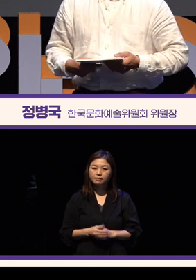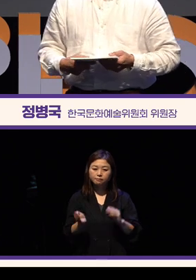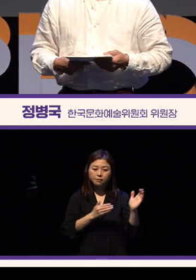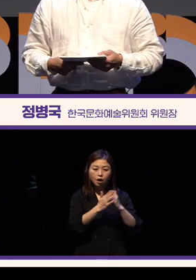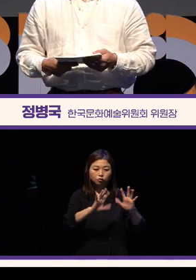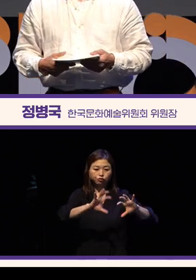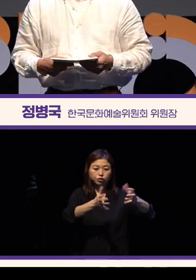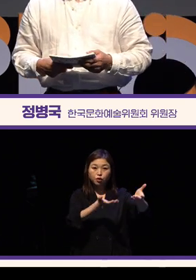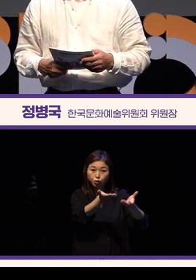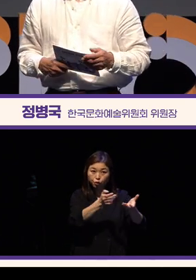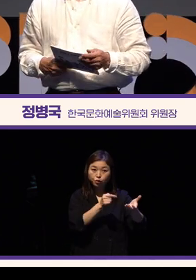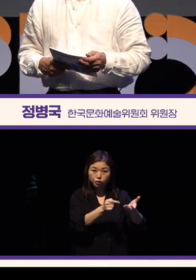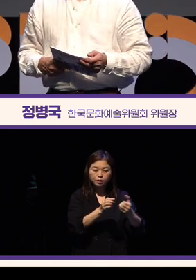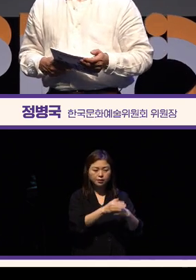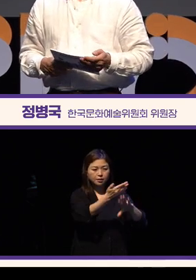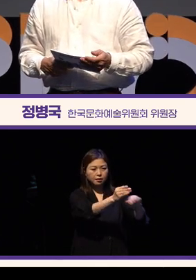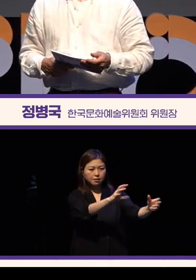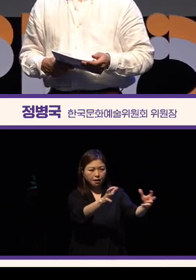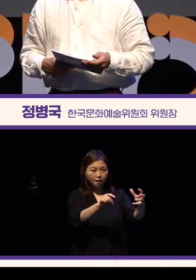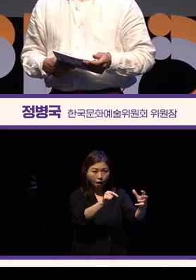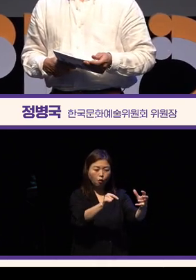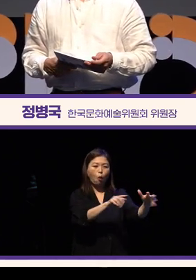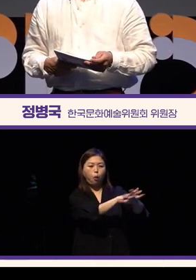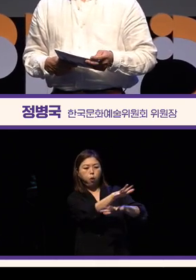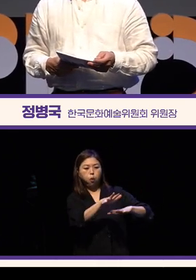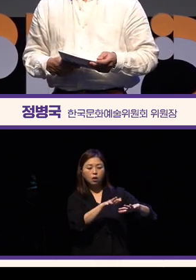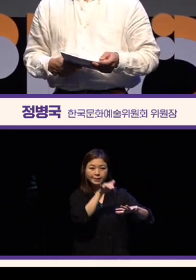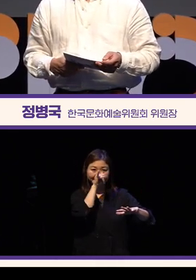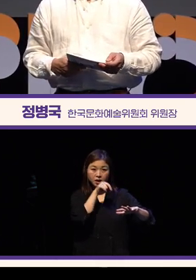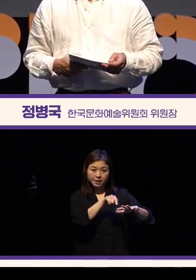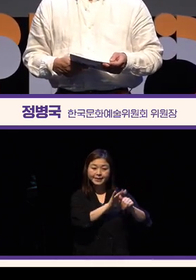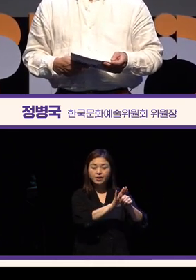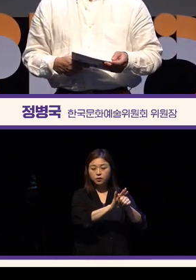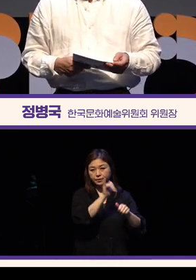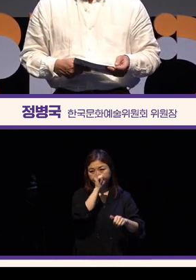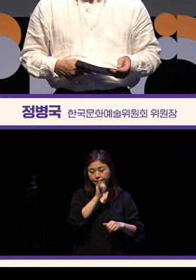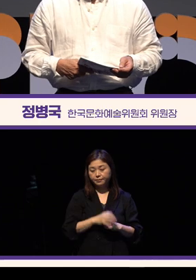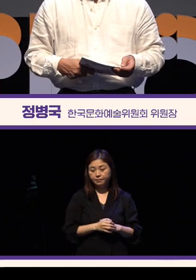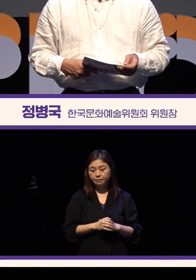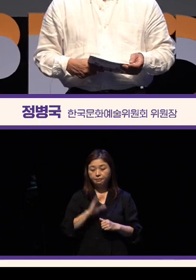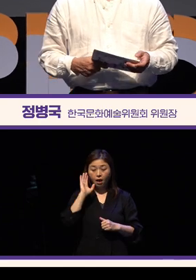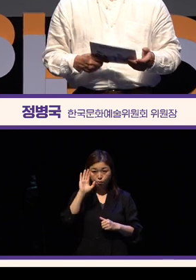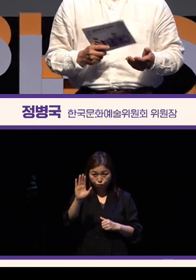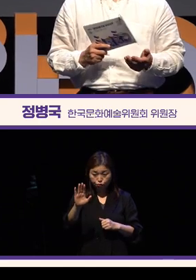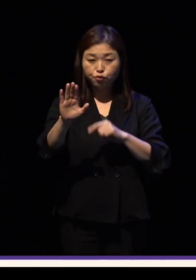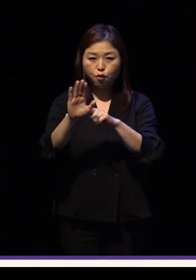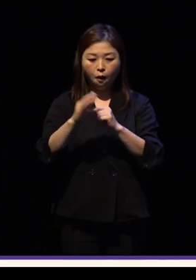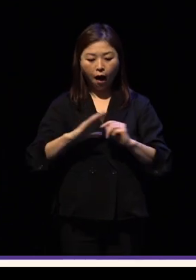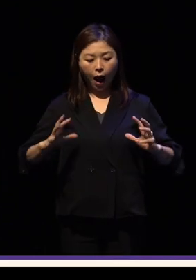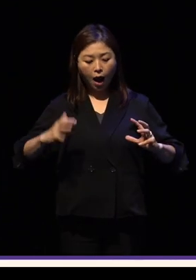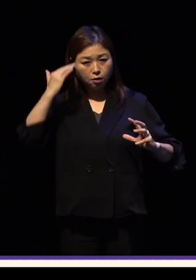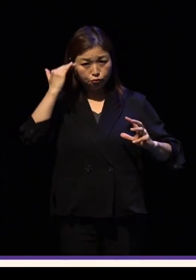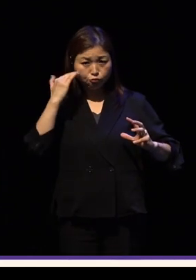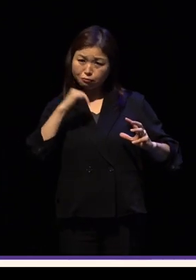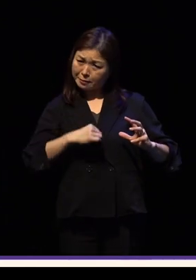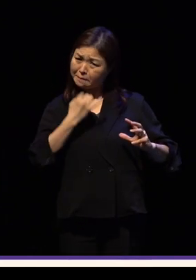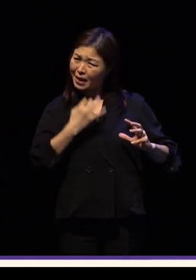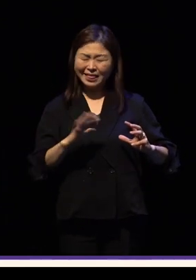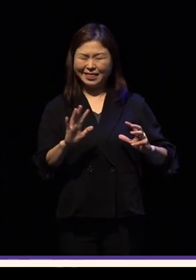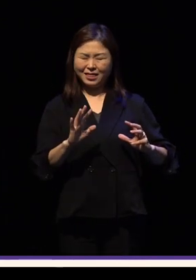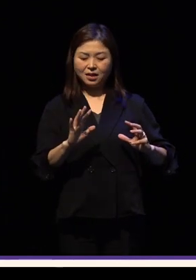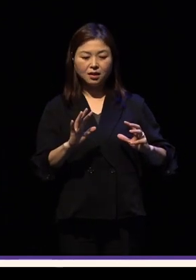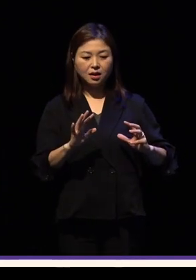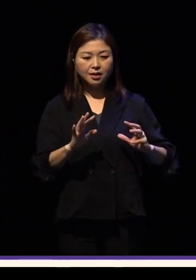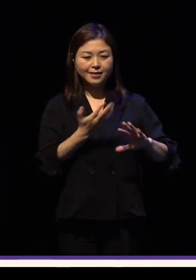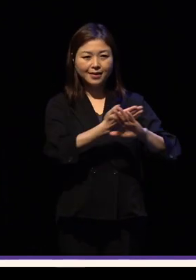국제교류는 이제 글로벌 네트워크를 중심으로 해서 지원하고자 합니다. 앞으로는 국내만이 아닌 세계